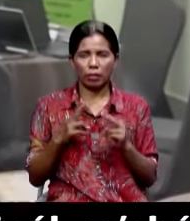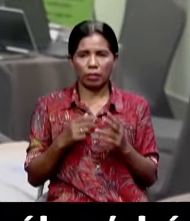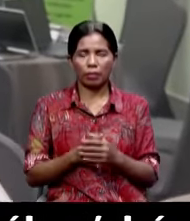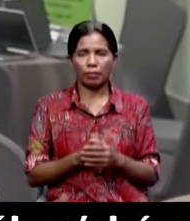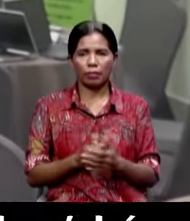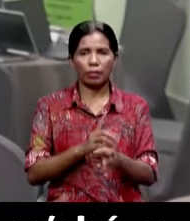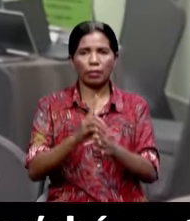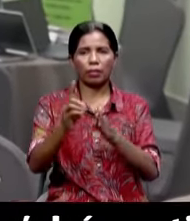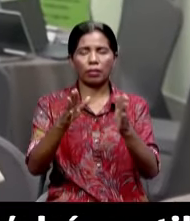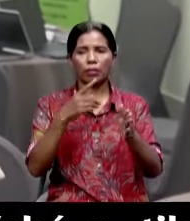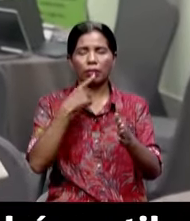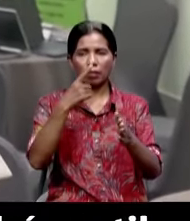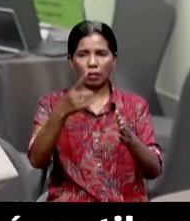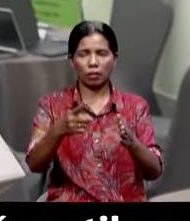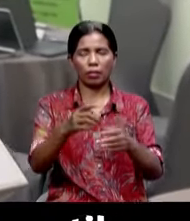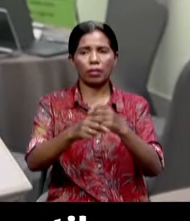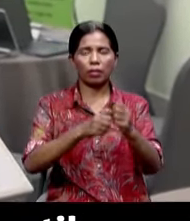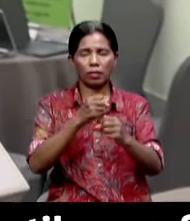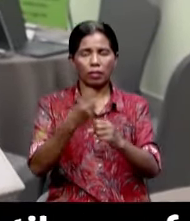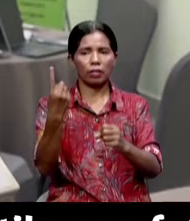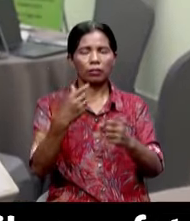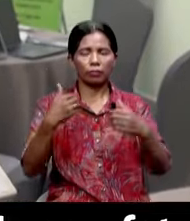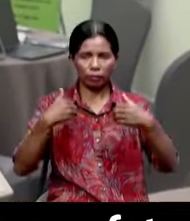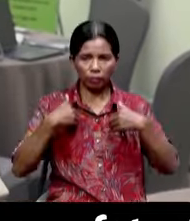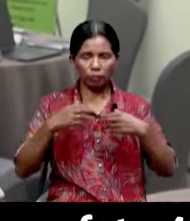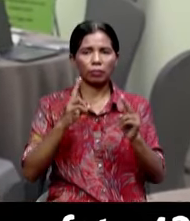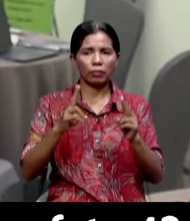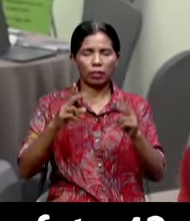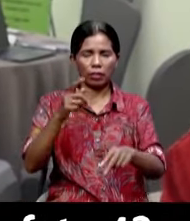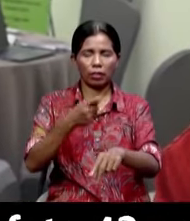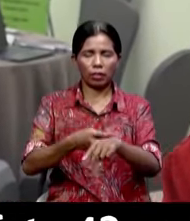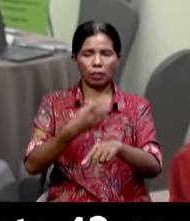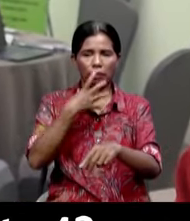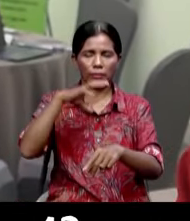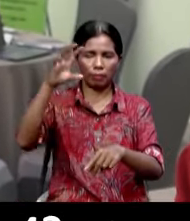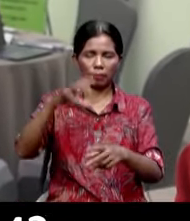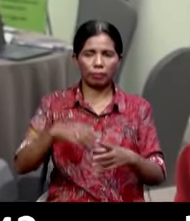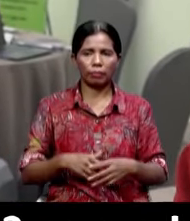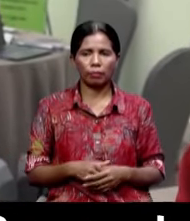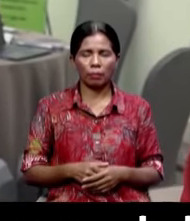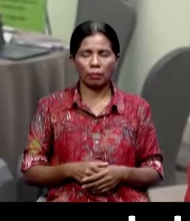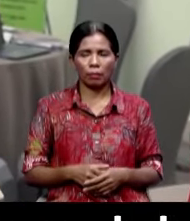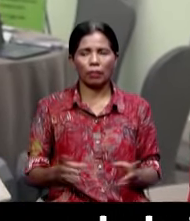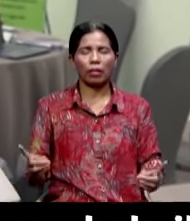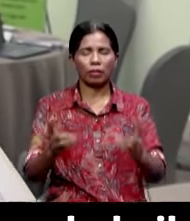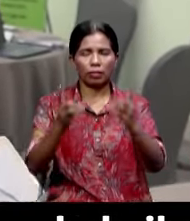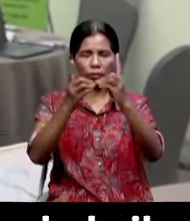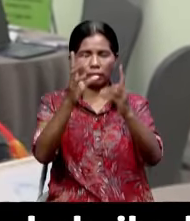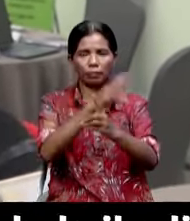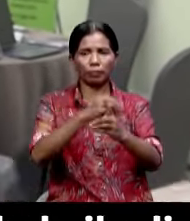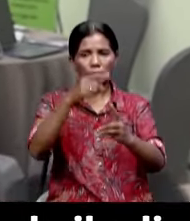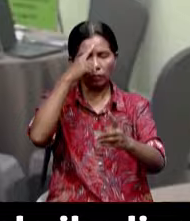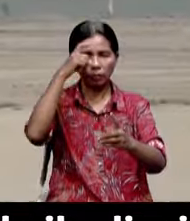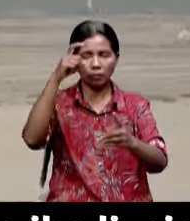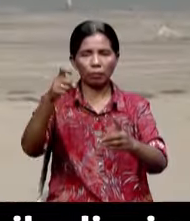ne la osfoi na kontese mai be kalatinan sempre mosu klima malirin ia tempu bailoron tuirnia Timor Leste hasoru hela klima malirin ne tamba